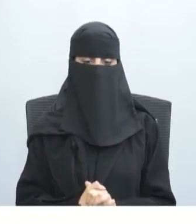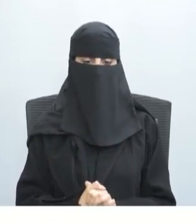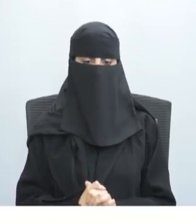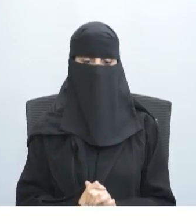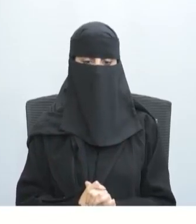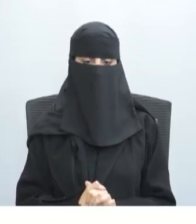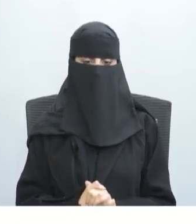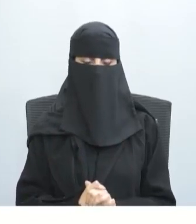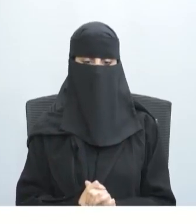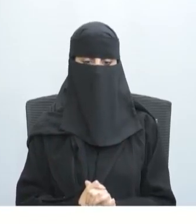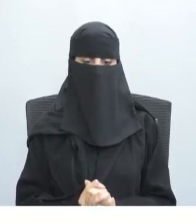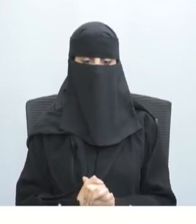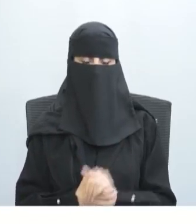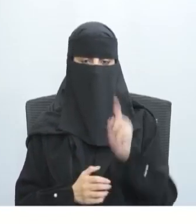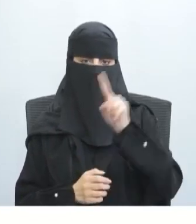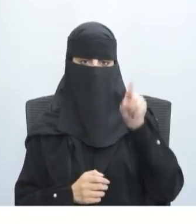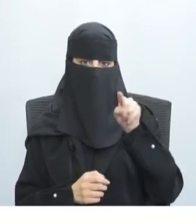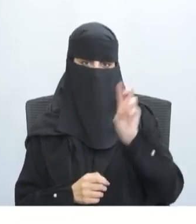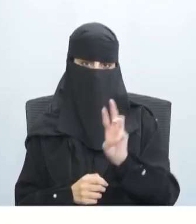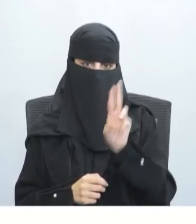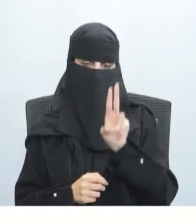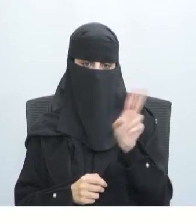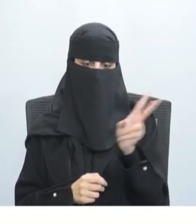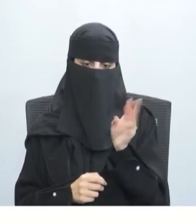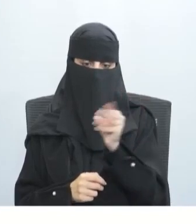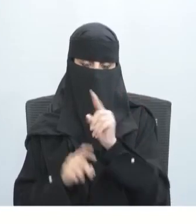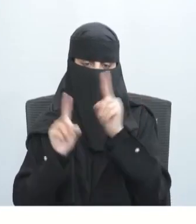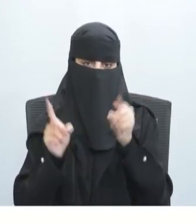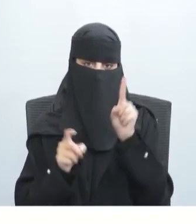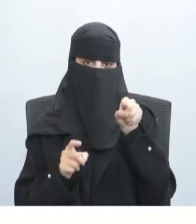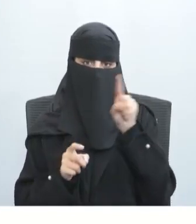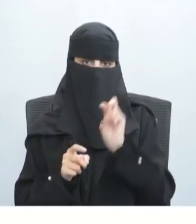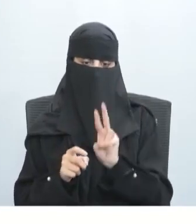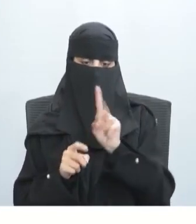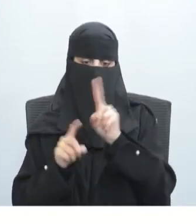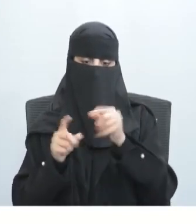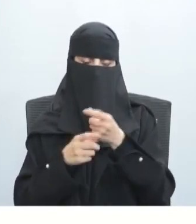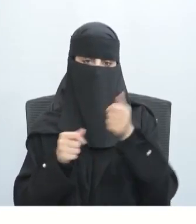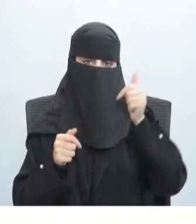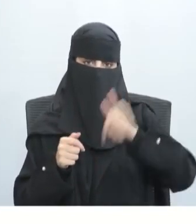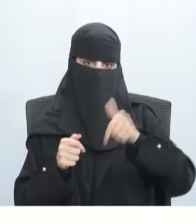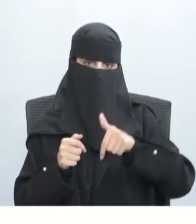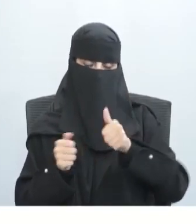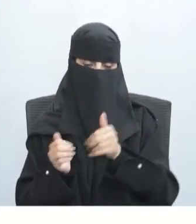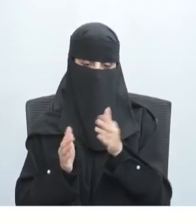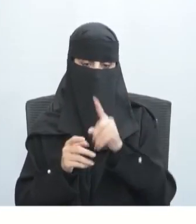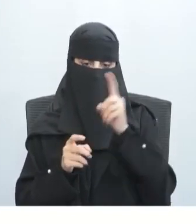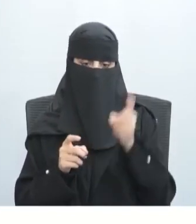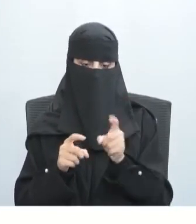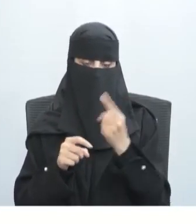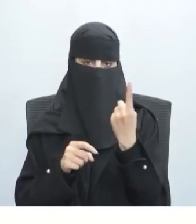لدينا فيوتشر فو في بي فو وهو برزنت المبلغ الحالي في واح